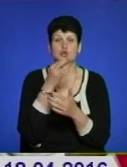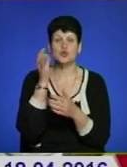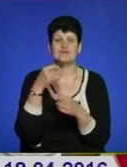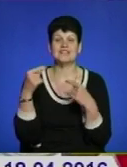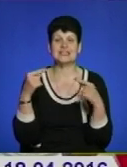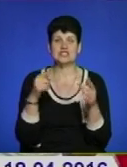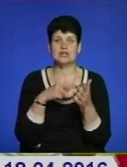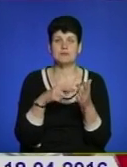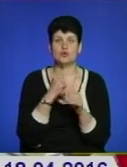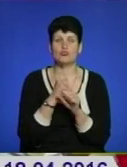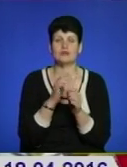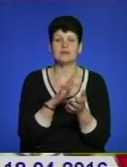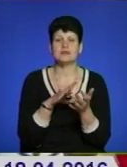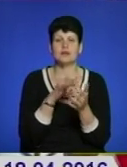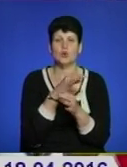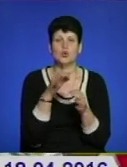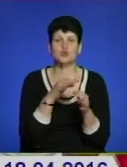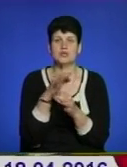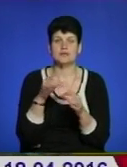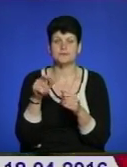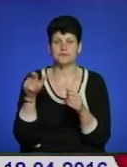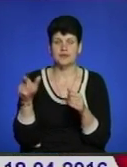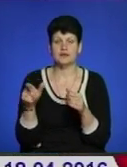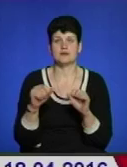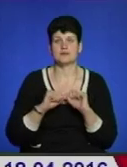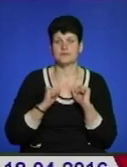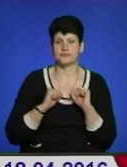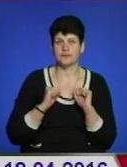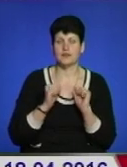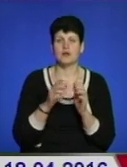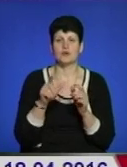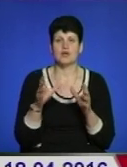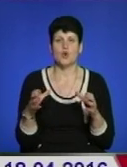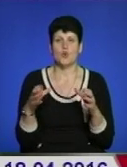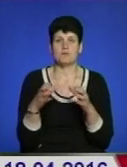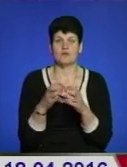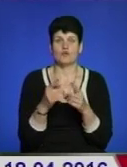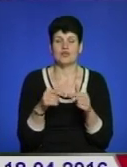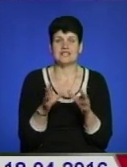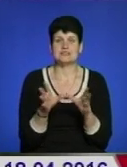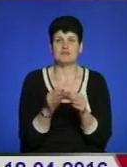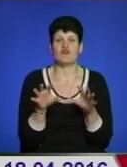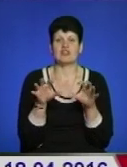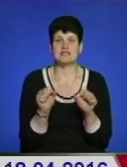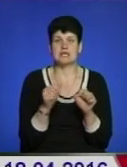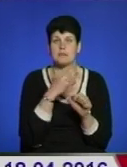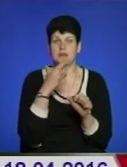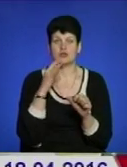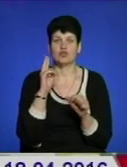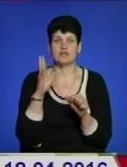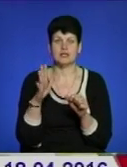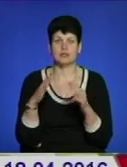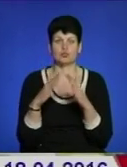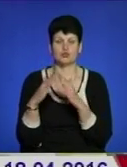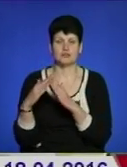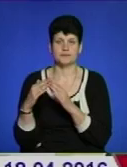інших міст, робота центру та консультації фахівців стимулюють населення об'єднуватися в організації співвласників багатоквартирних будинків. За